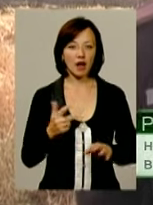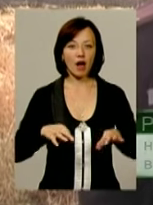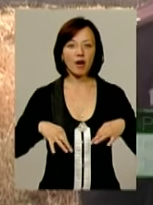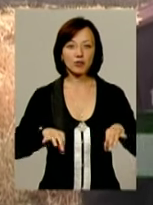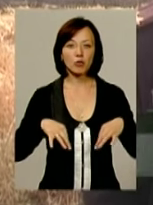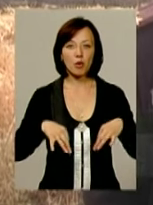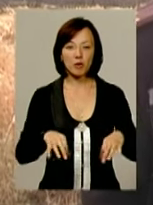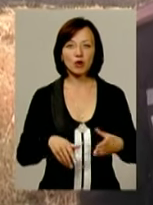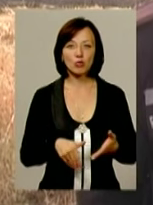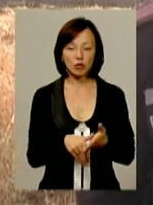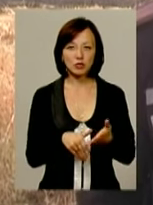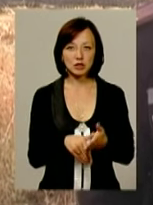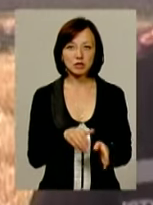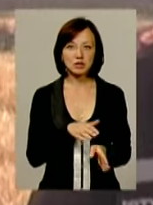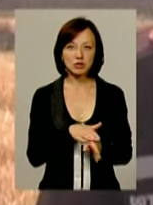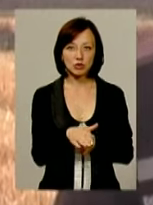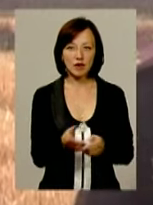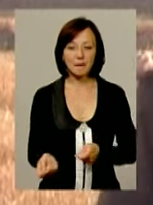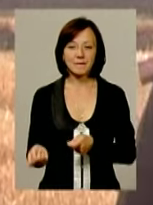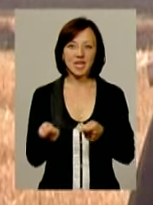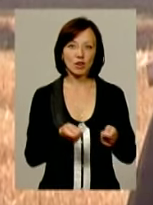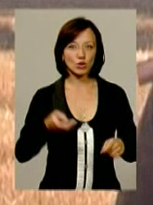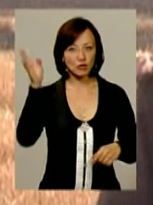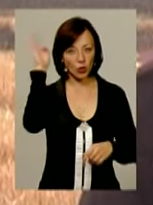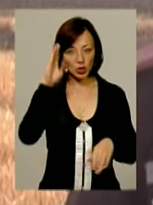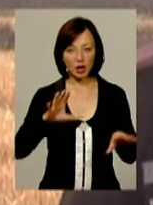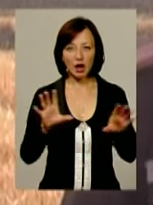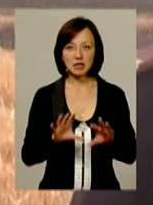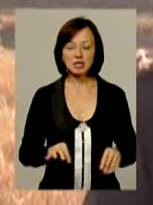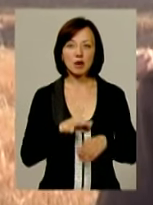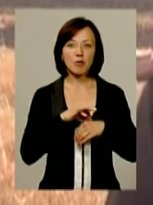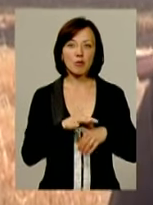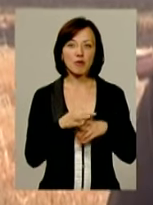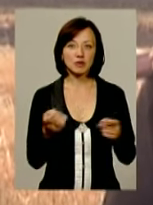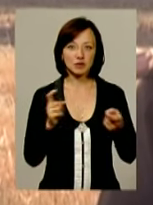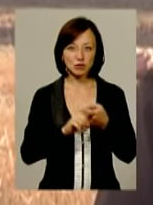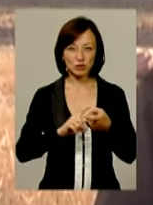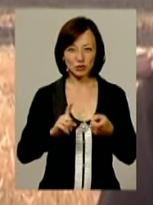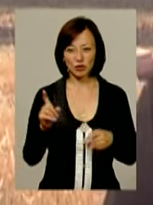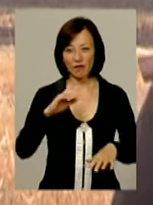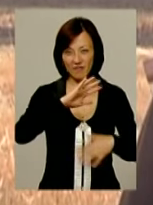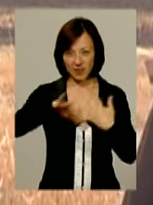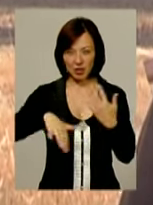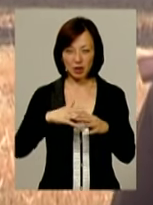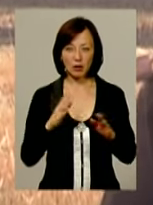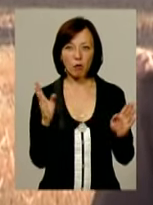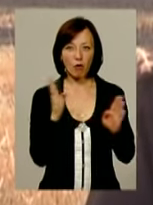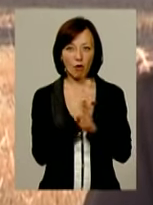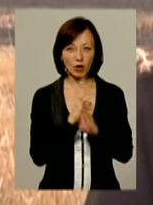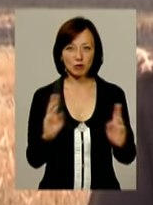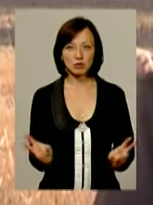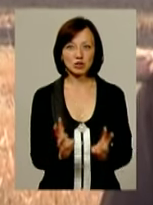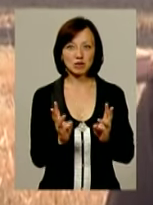автомобіля допоміжних, які здійснювали підвоз води. Гасіння проводилось в зв'язку з тим, що вітряна погода, що пожежа набула, було в пізній